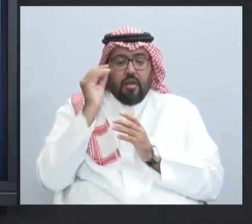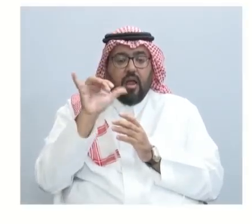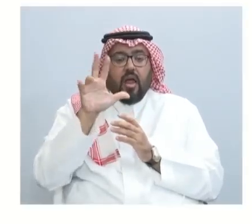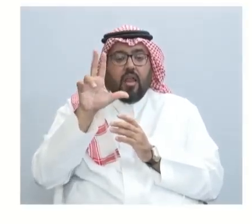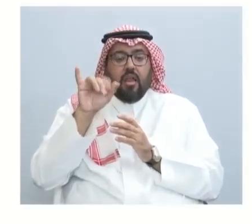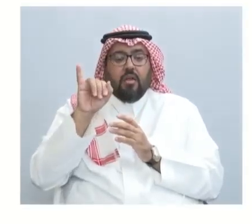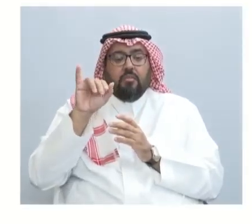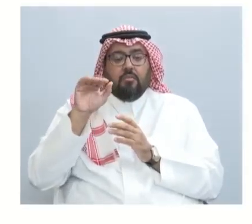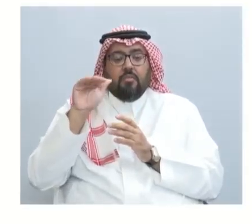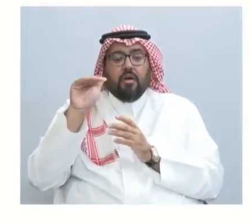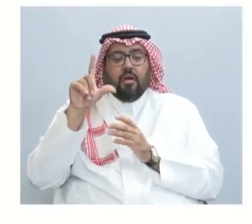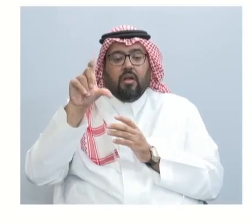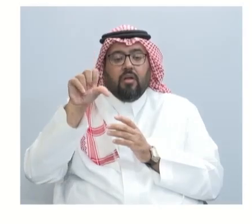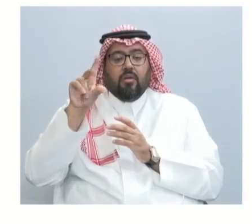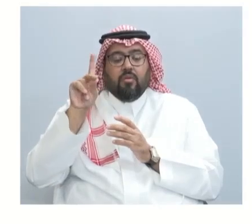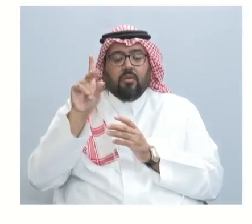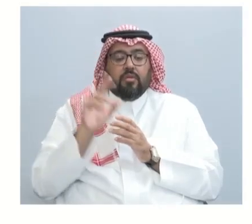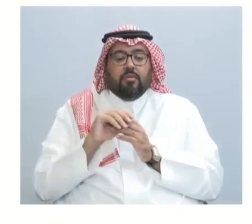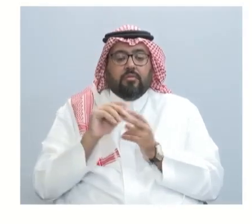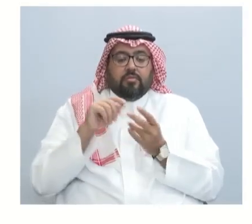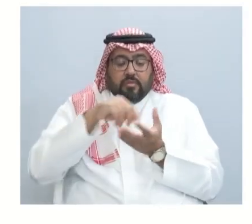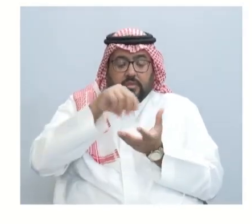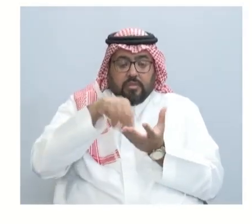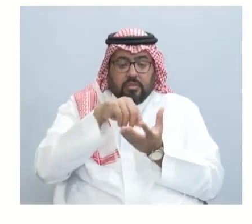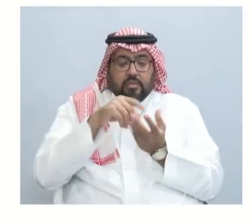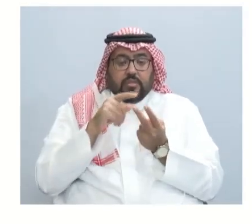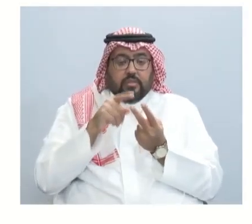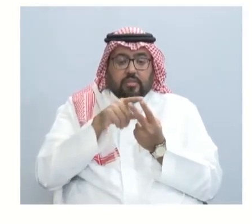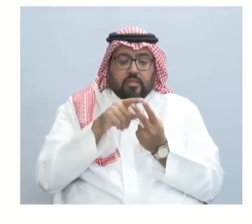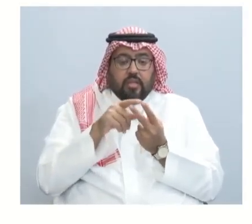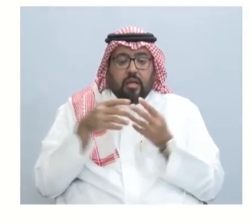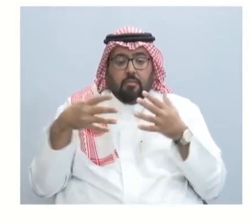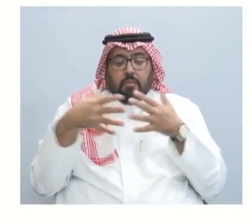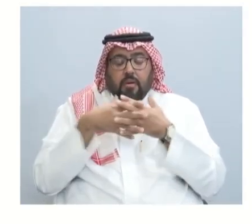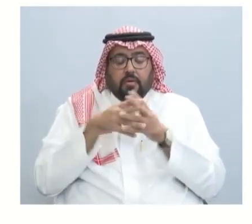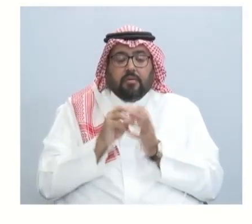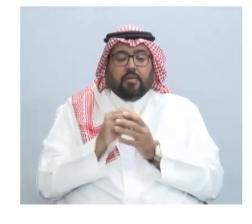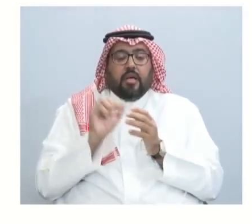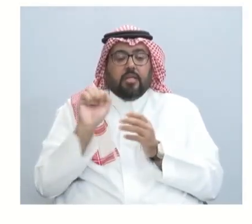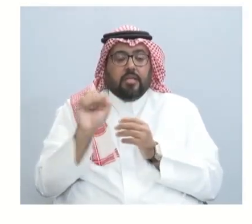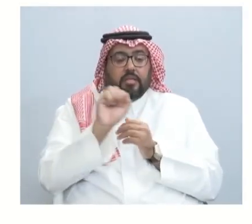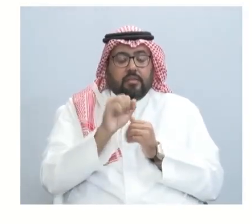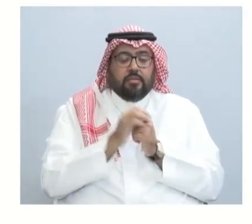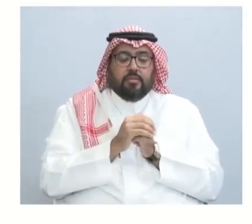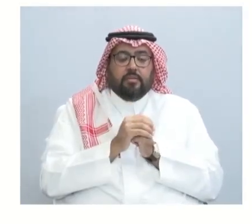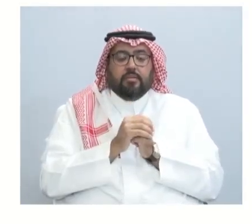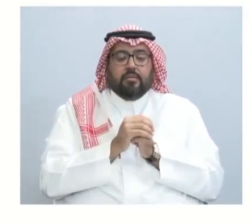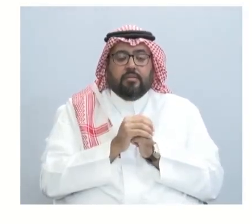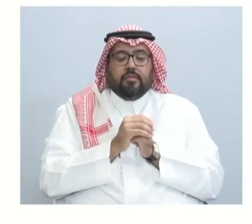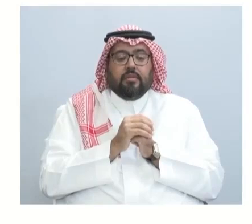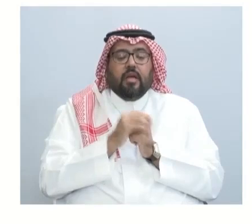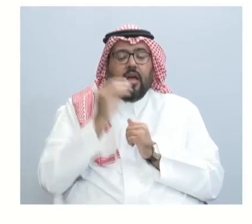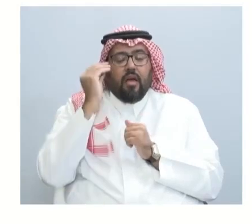المخلوط هو عباره عن مادتان تختلطان معا او اكثر وتحافظ كل ماده على خصائصها وكذلك